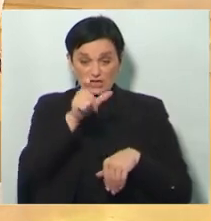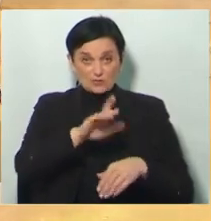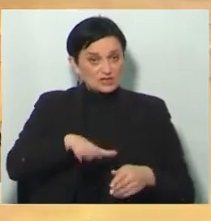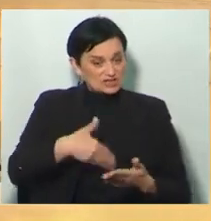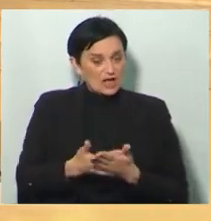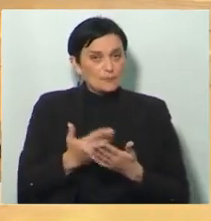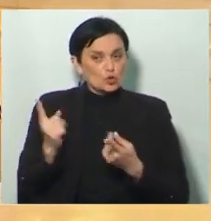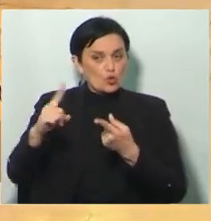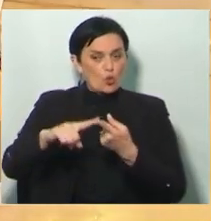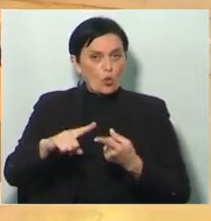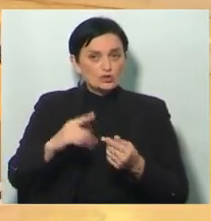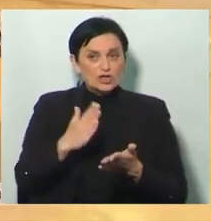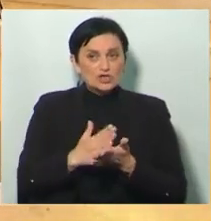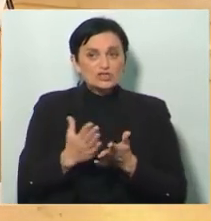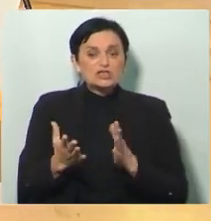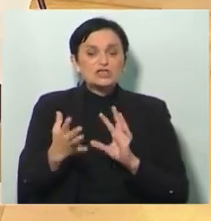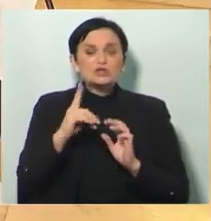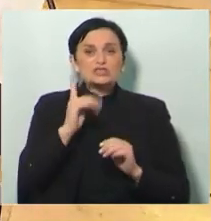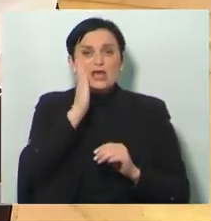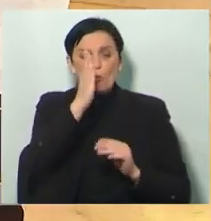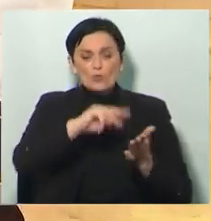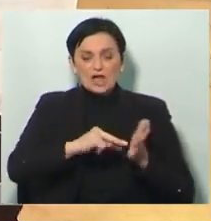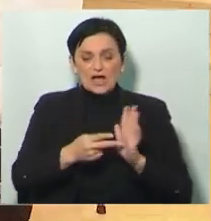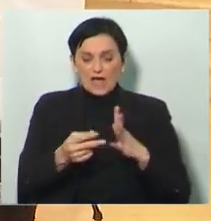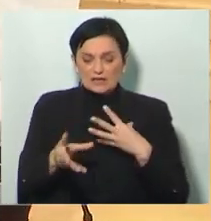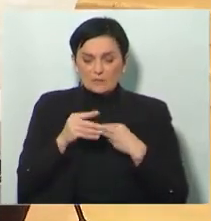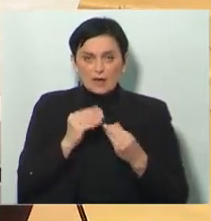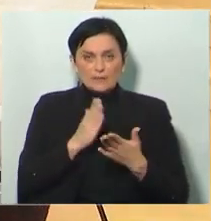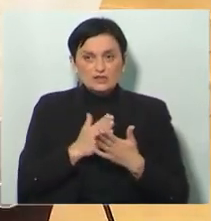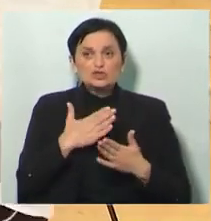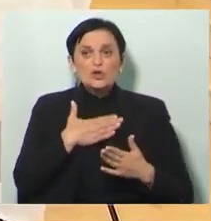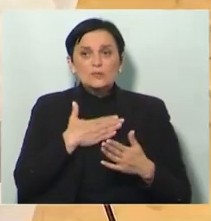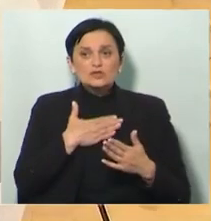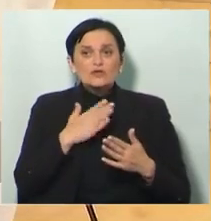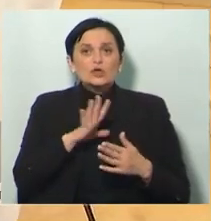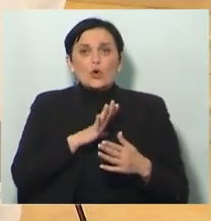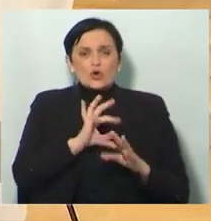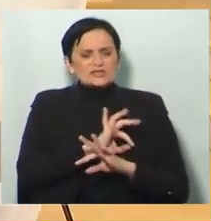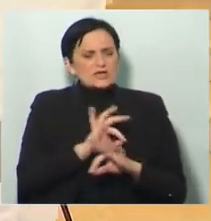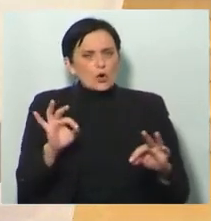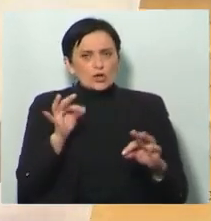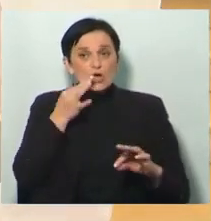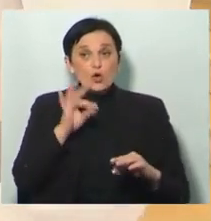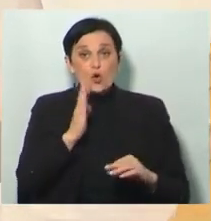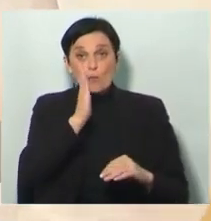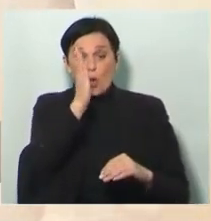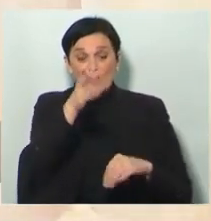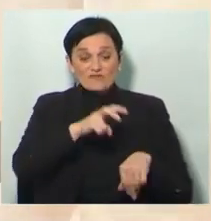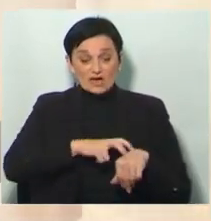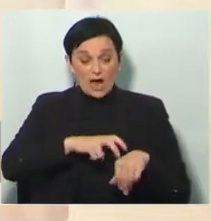გვაქვს კონტაქტი და გვაერთიანებს სამომავლო გეგმები. ჩემთვის ეს იყო ძალიან საოცარი გამოცდილება და როგორც მომავალი